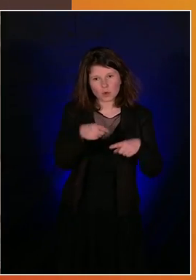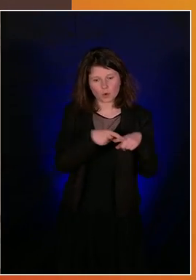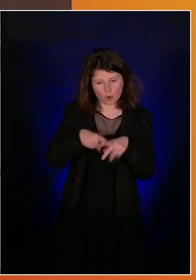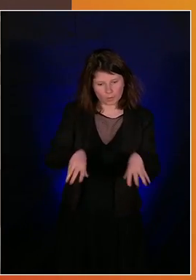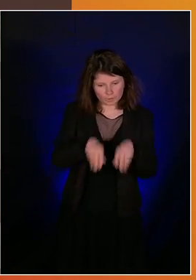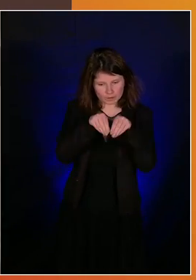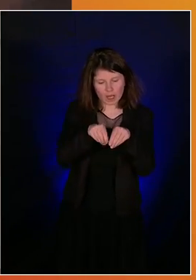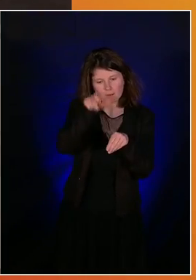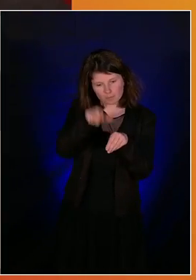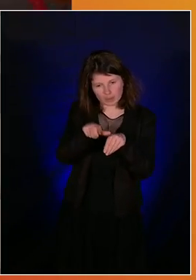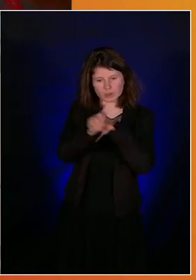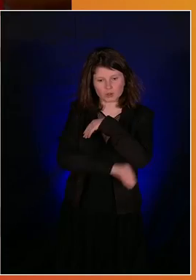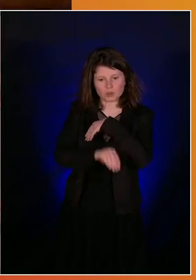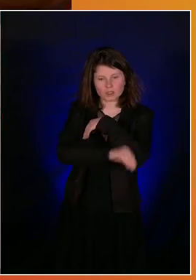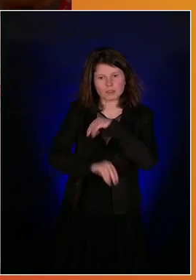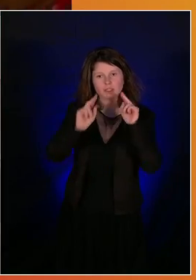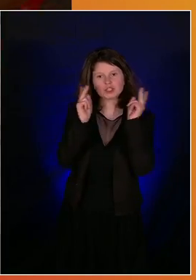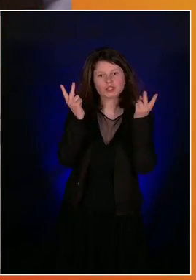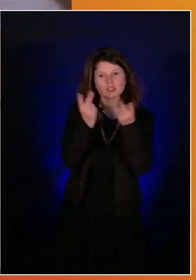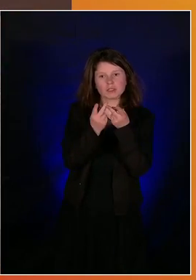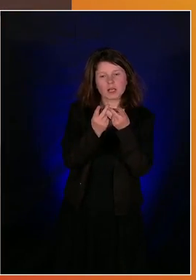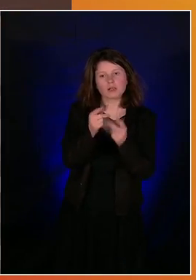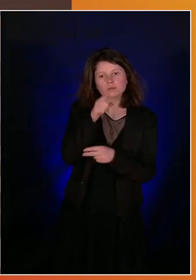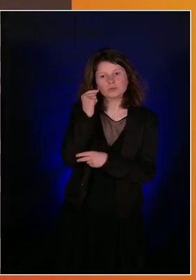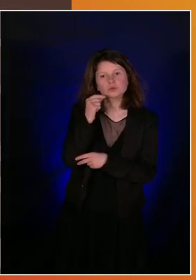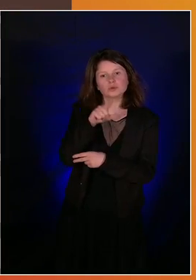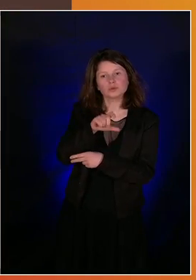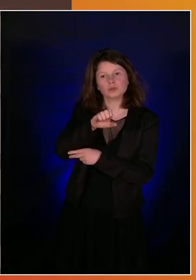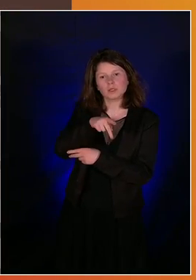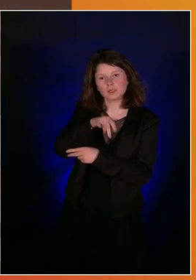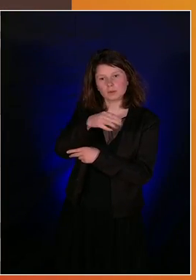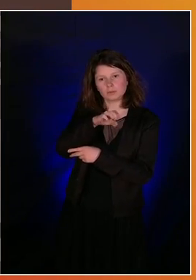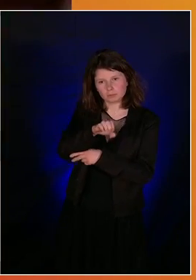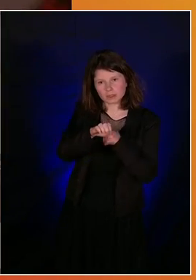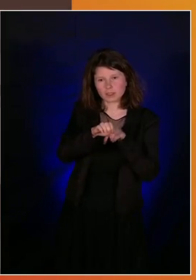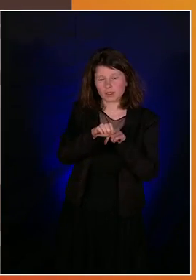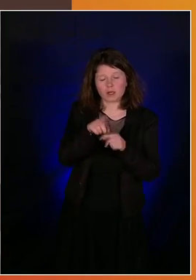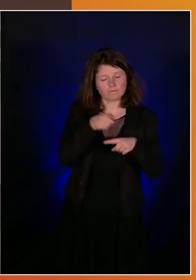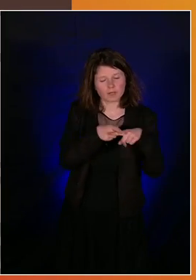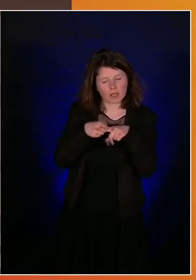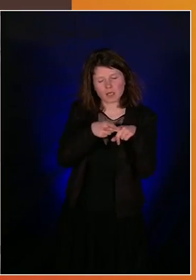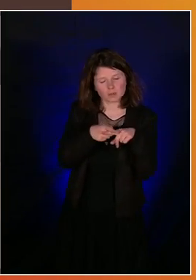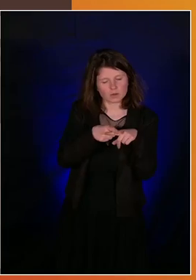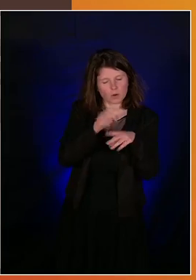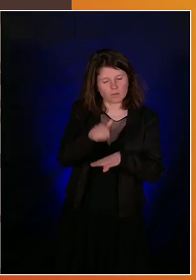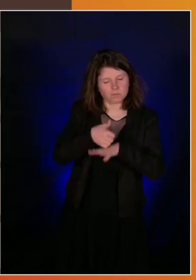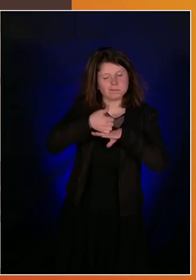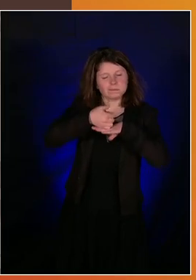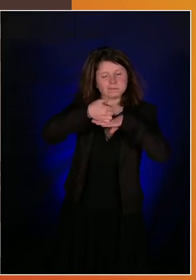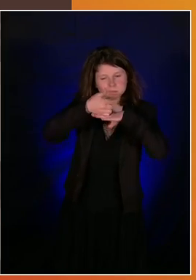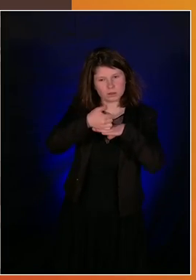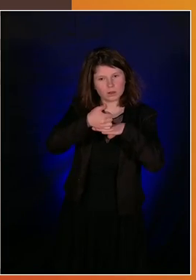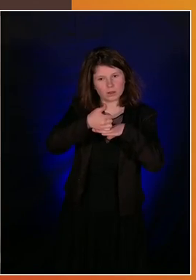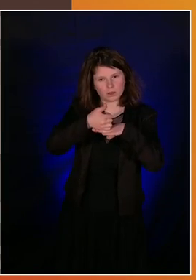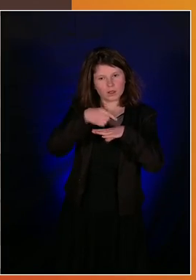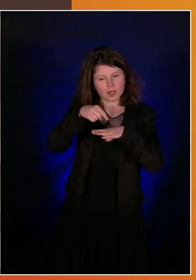le secrétaire général manupine de lafnque une des fédérations à la pointe de du mouvement de la mobilisation